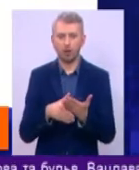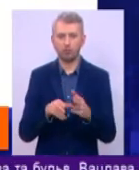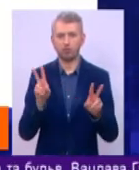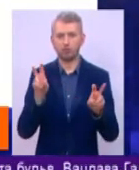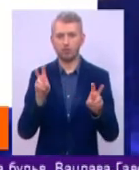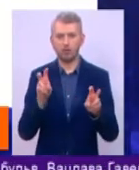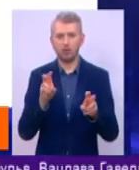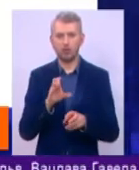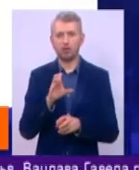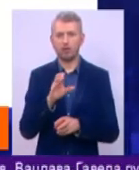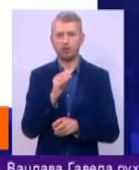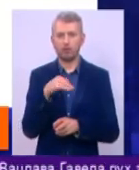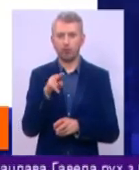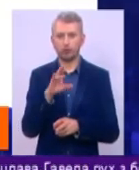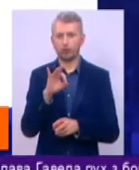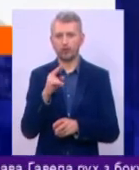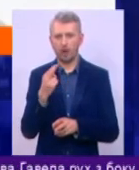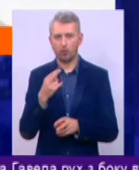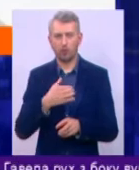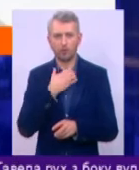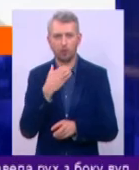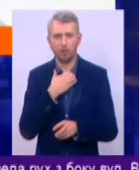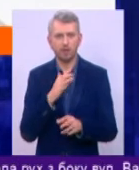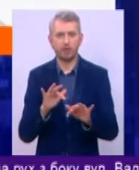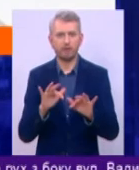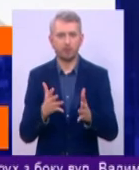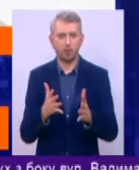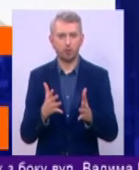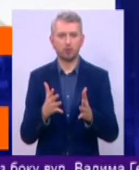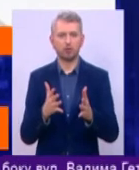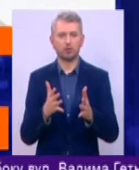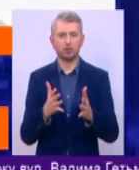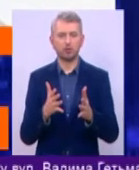званий соціальний фонд страхування на випадок